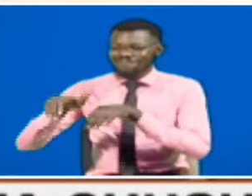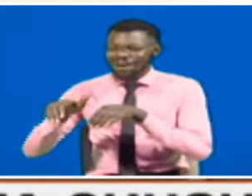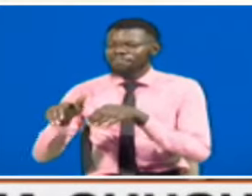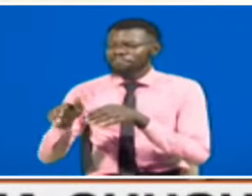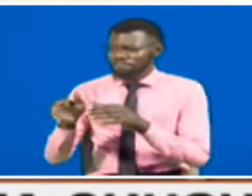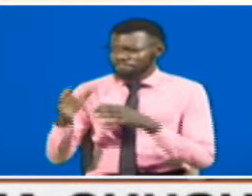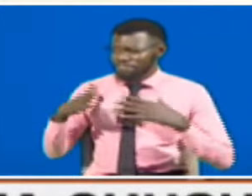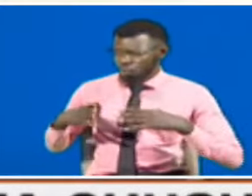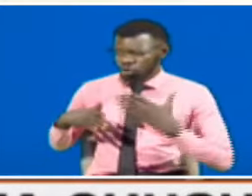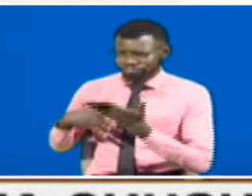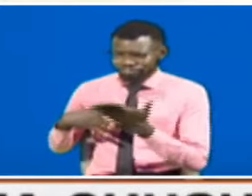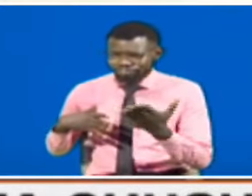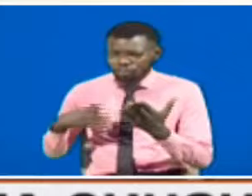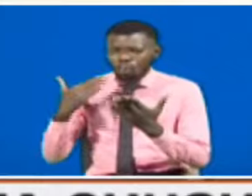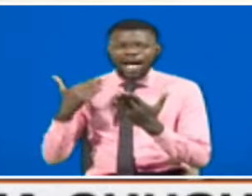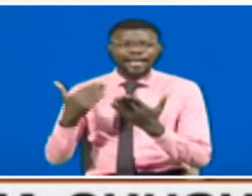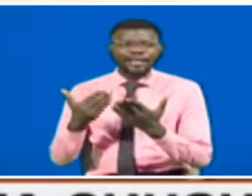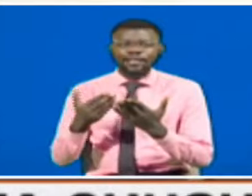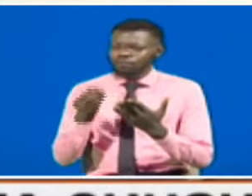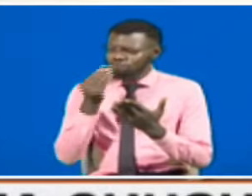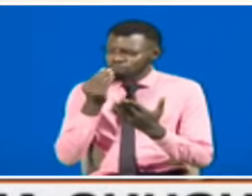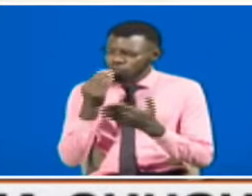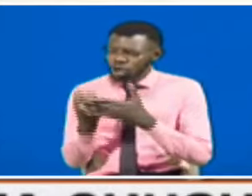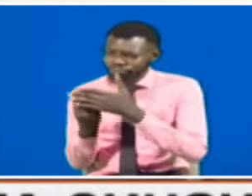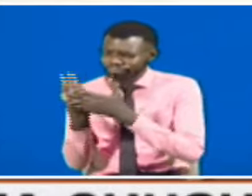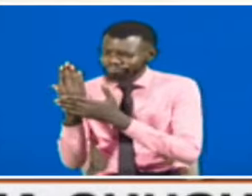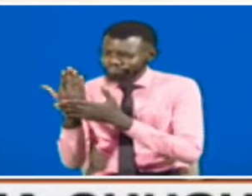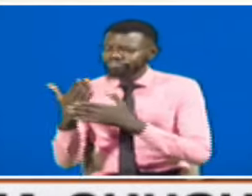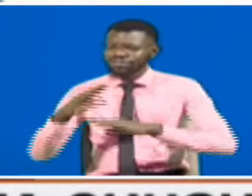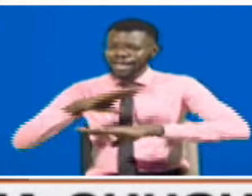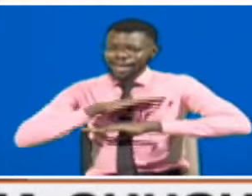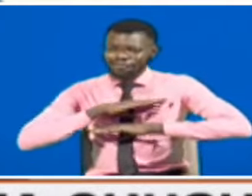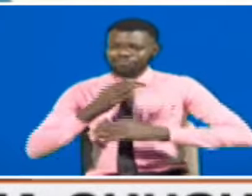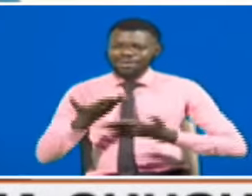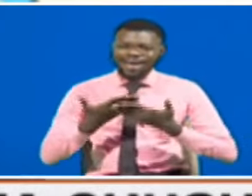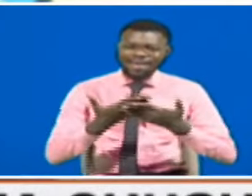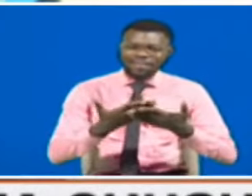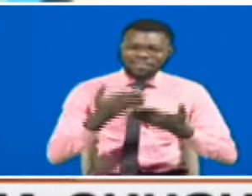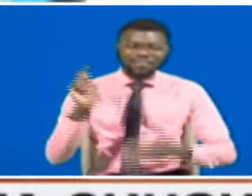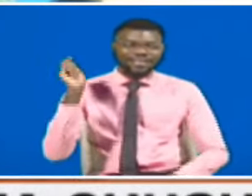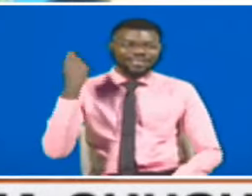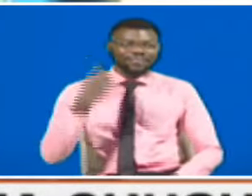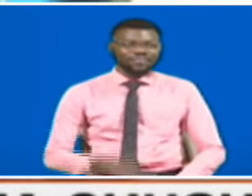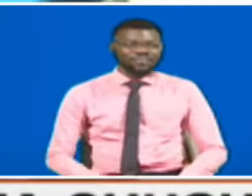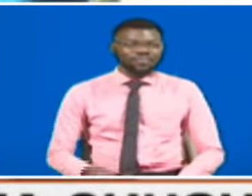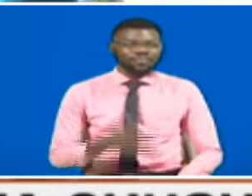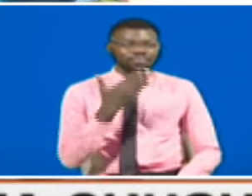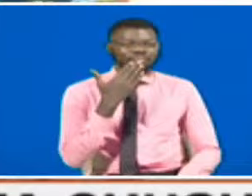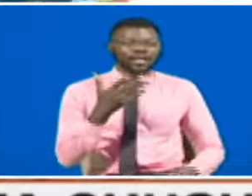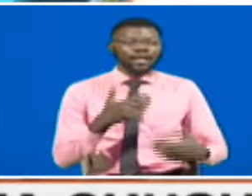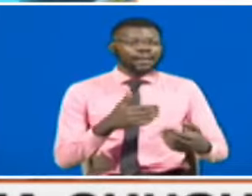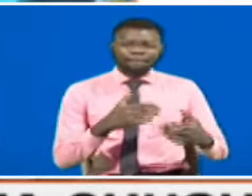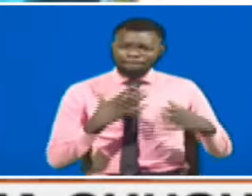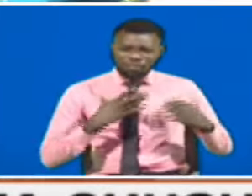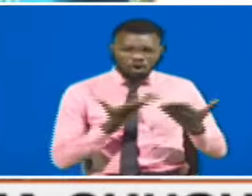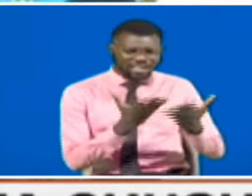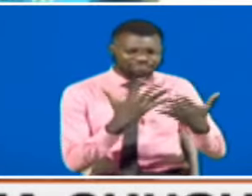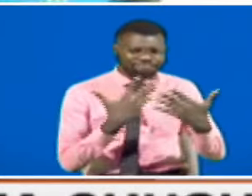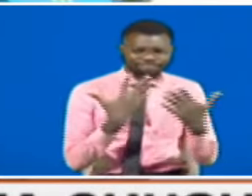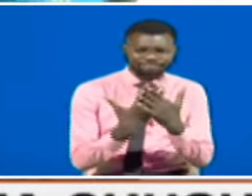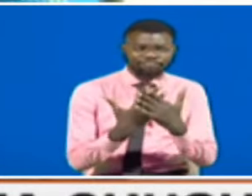to champion our food security and ensure that Kenya shall be self-reliant. That we can address and arrest the countries. Lakini